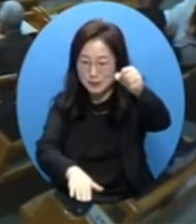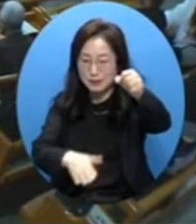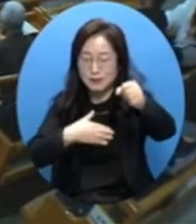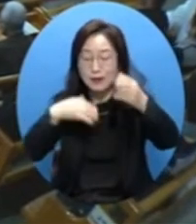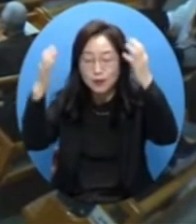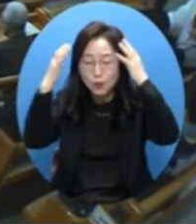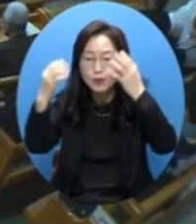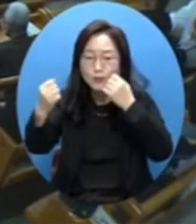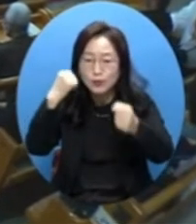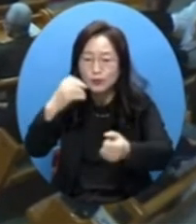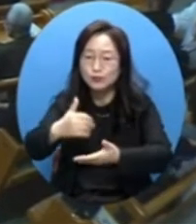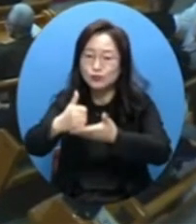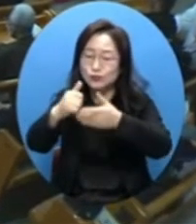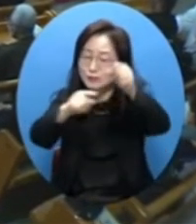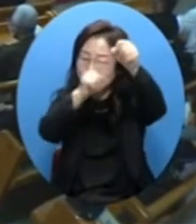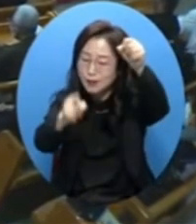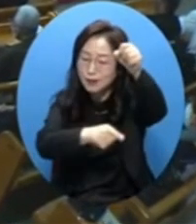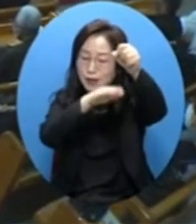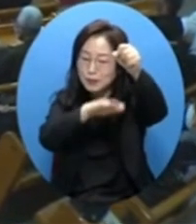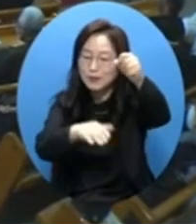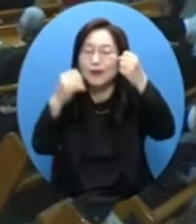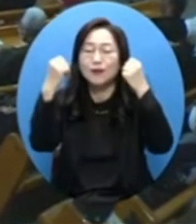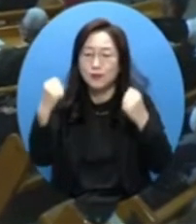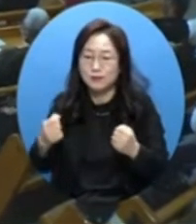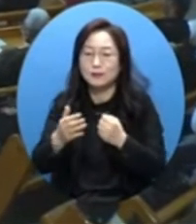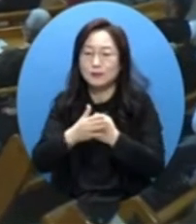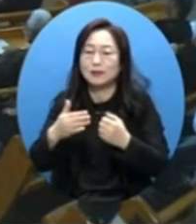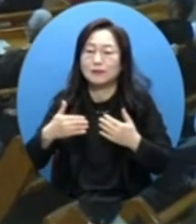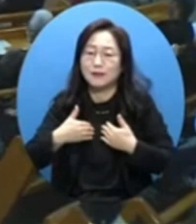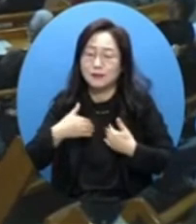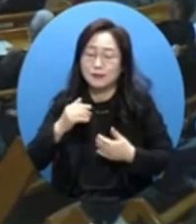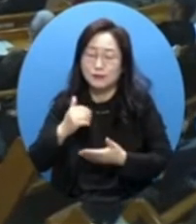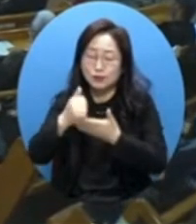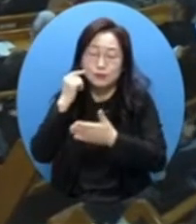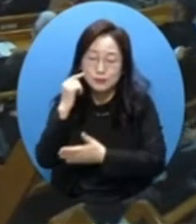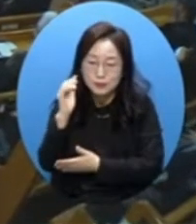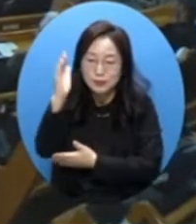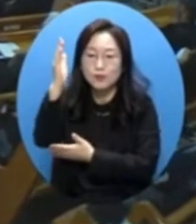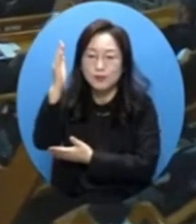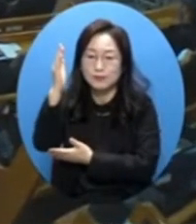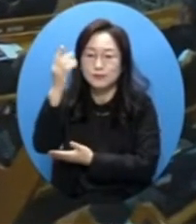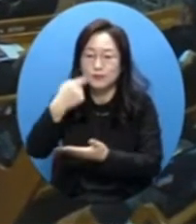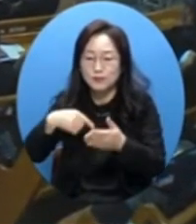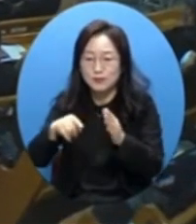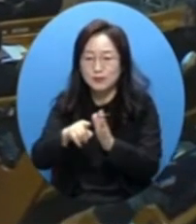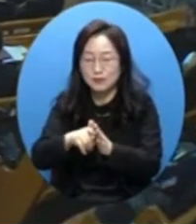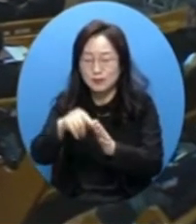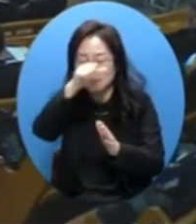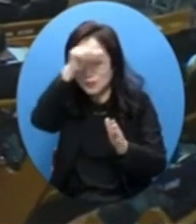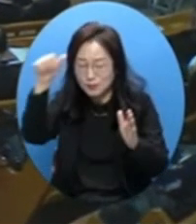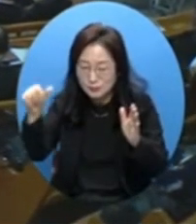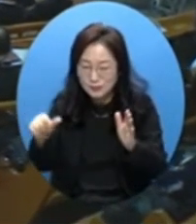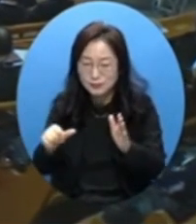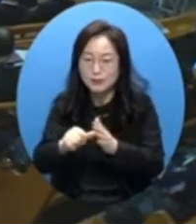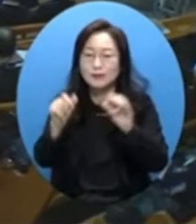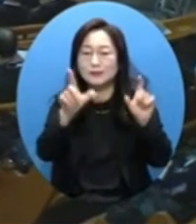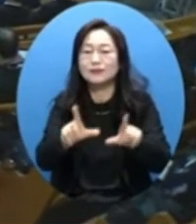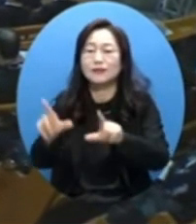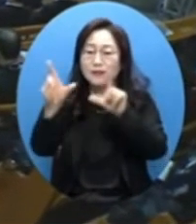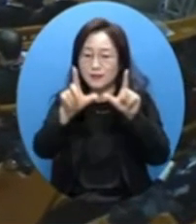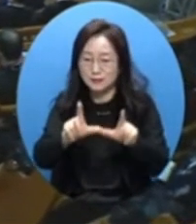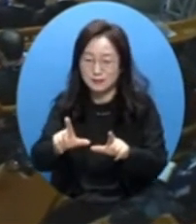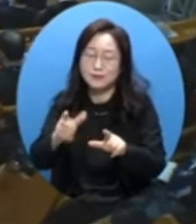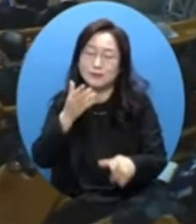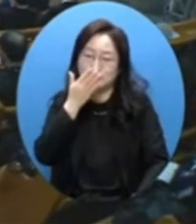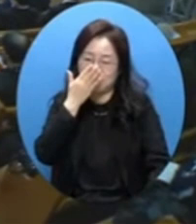고난 가운데서도 주날개 밑에 거함으로 내가 주님 영광에 나이 남은 여생을 살아갈 수 있다고